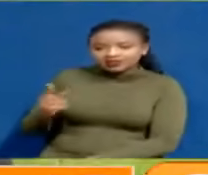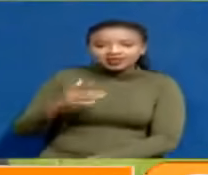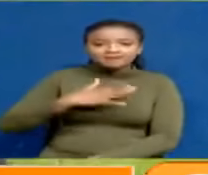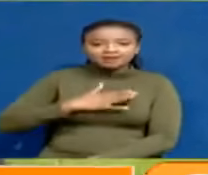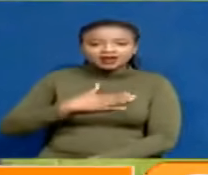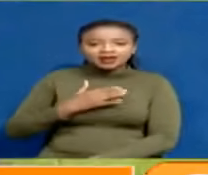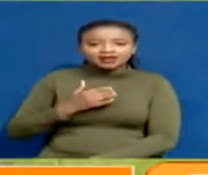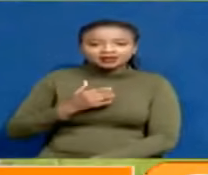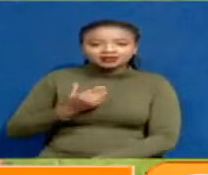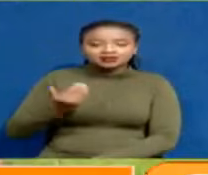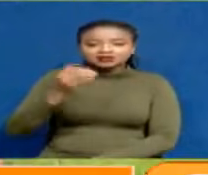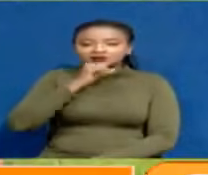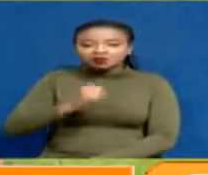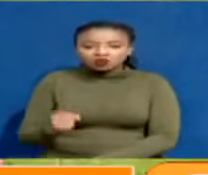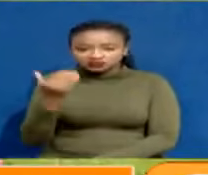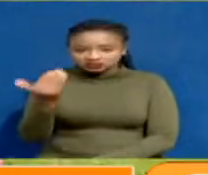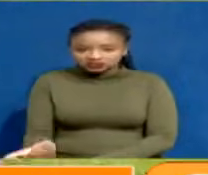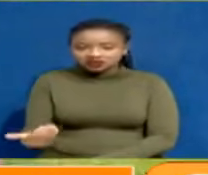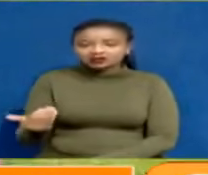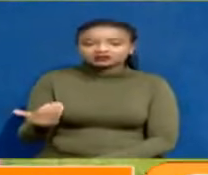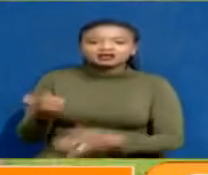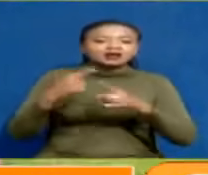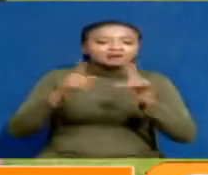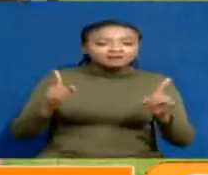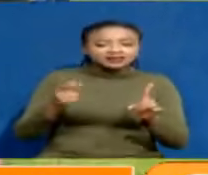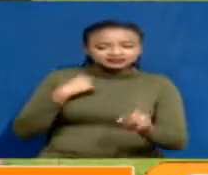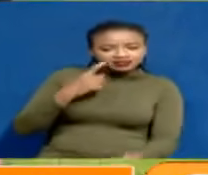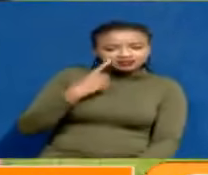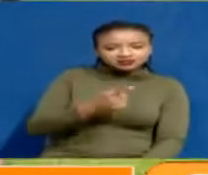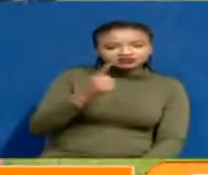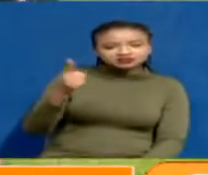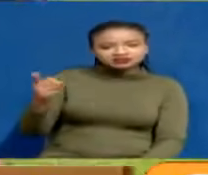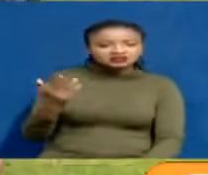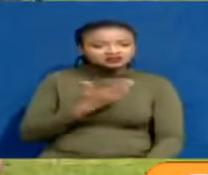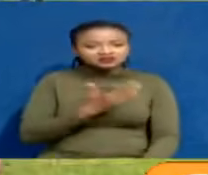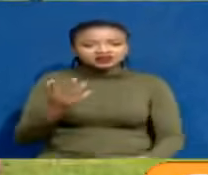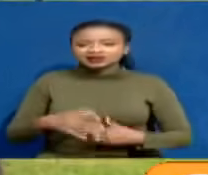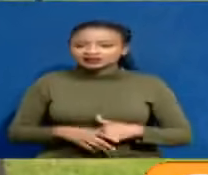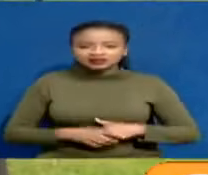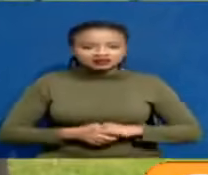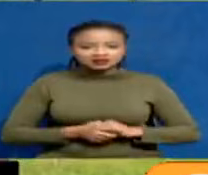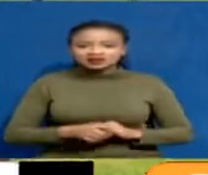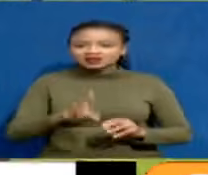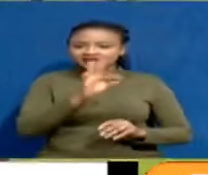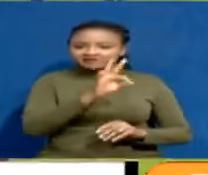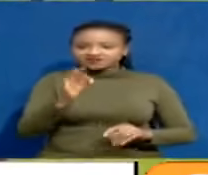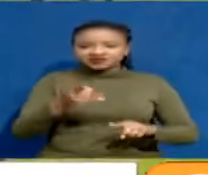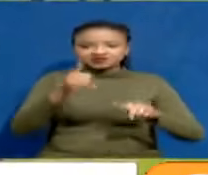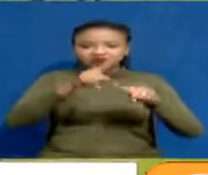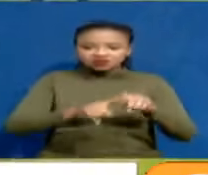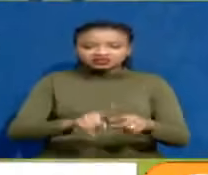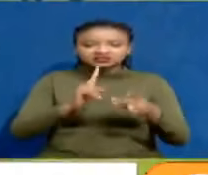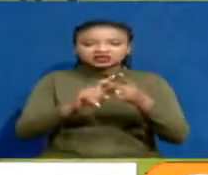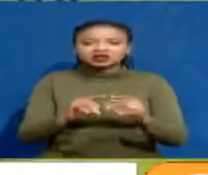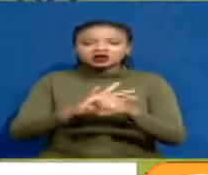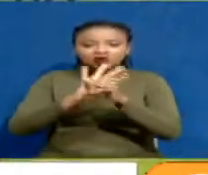mchugu yangu, lakini nikaona mambo ya pesa imekuwa nyingi na corona ndio